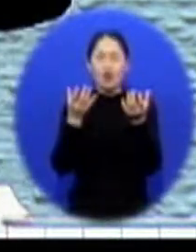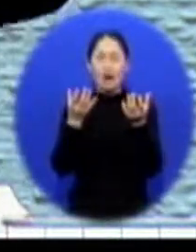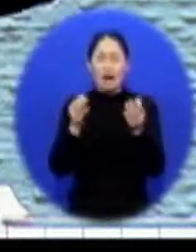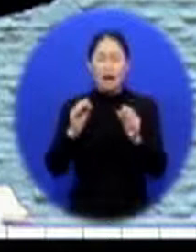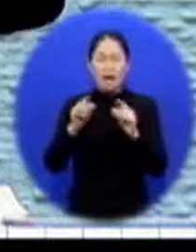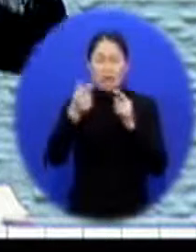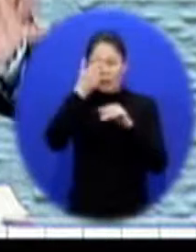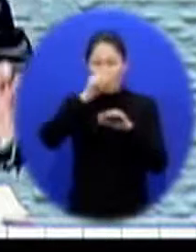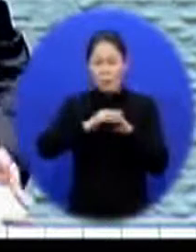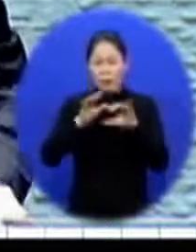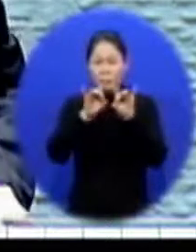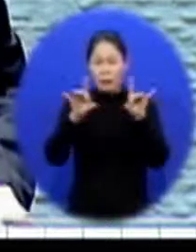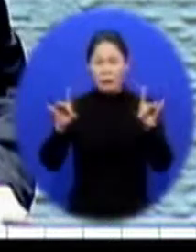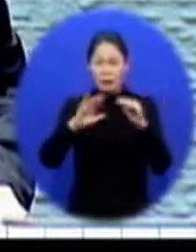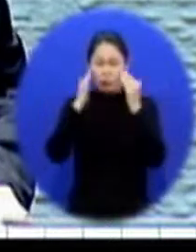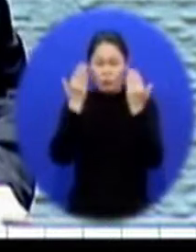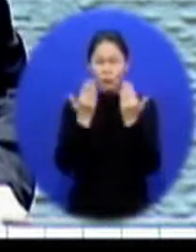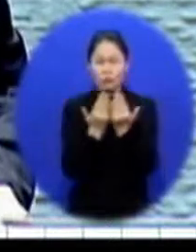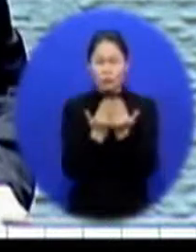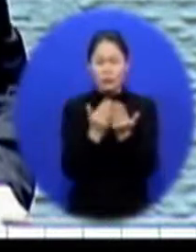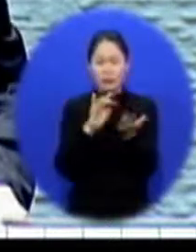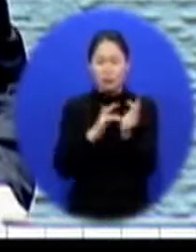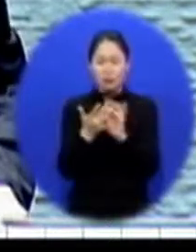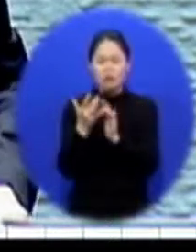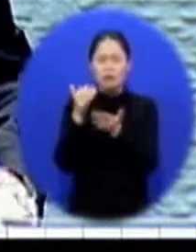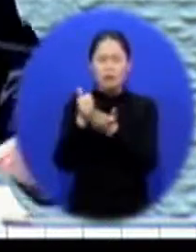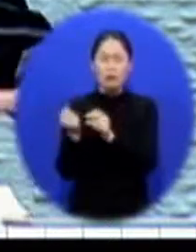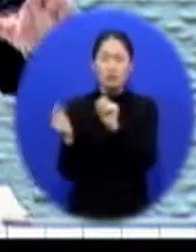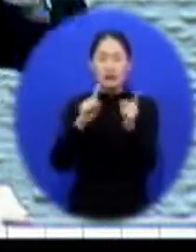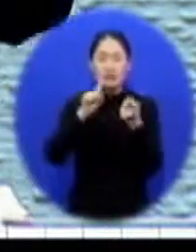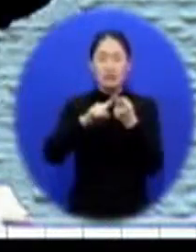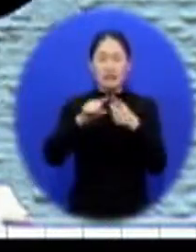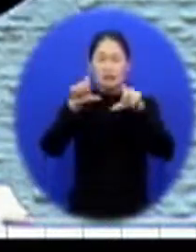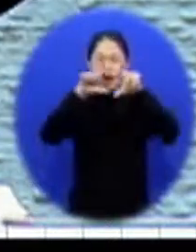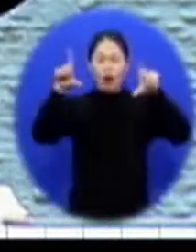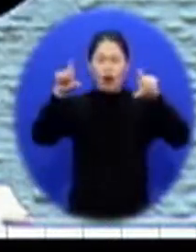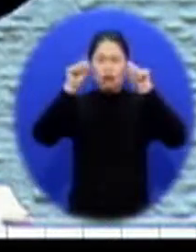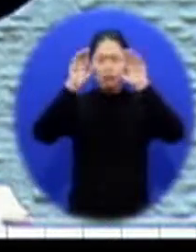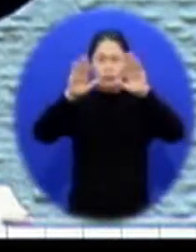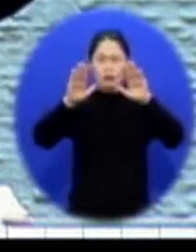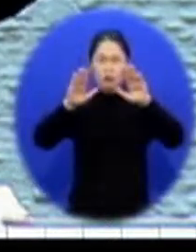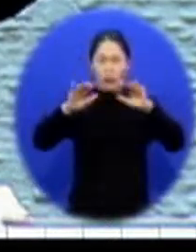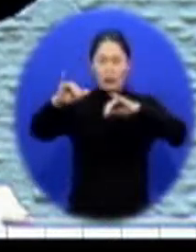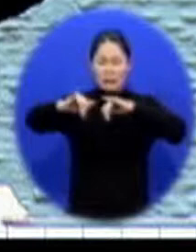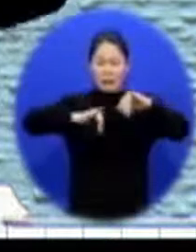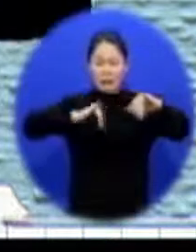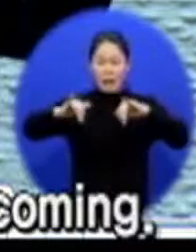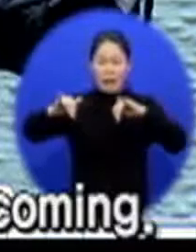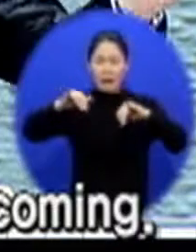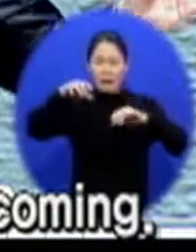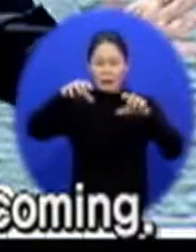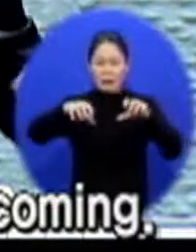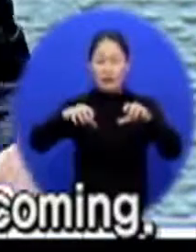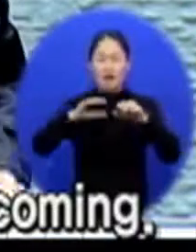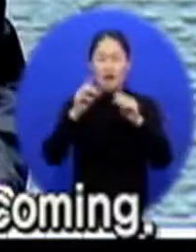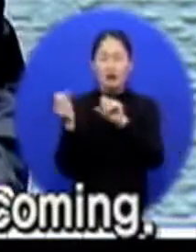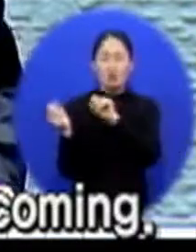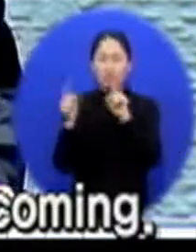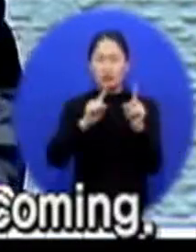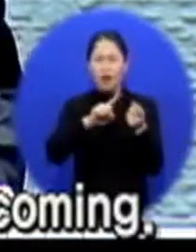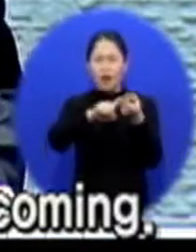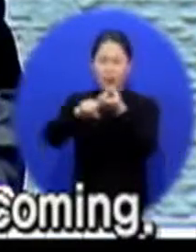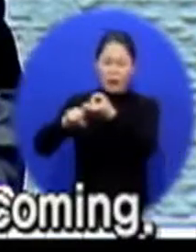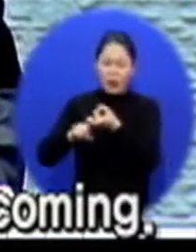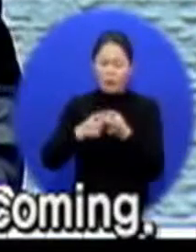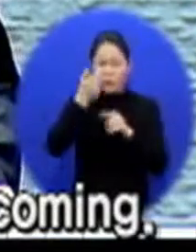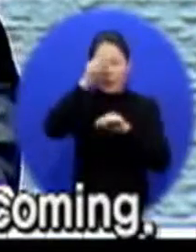예수님의 부활에 대해서 현수막을 걸고 그리고 길거리 마다 부활절 연합예배 에 대한 광고판이 붓